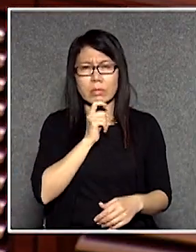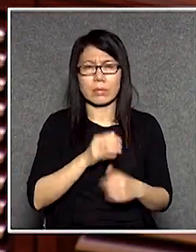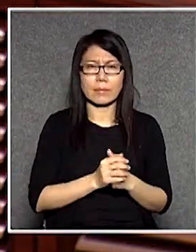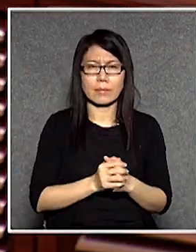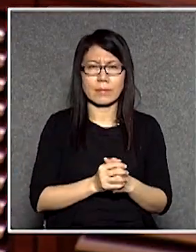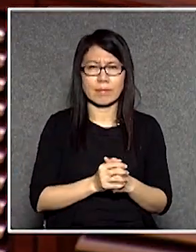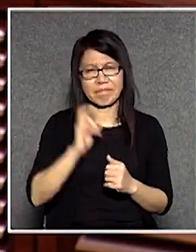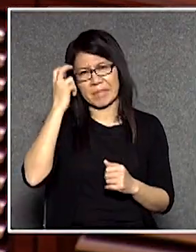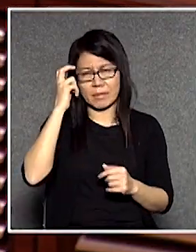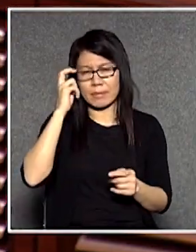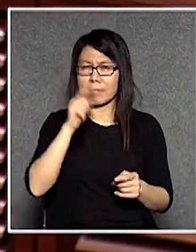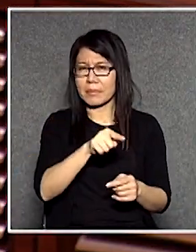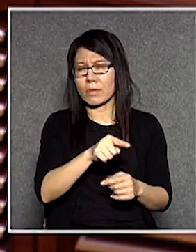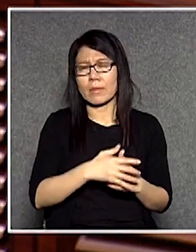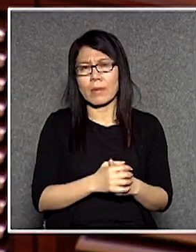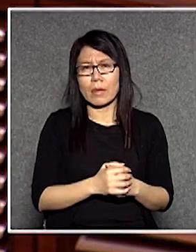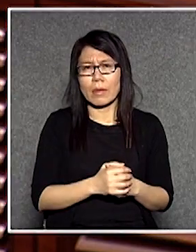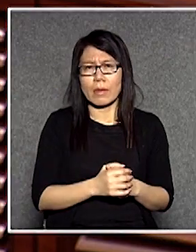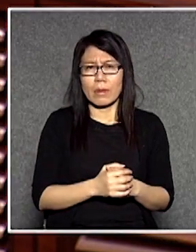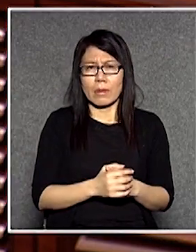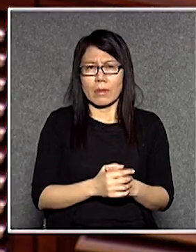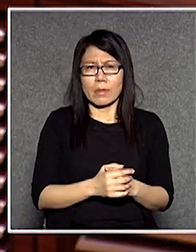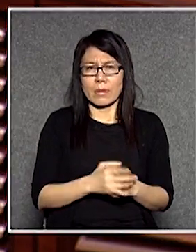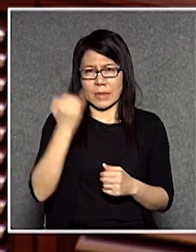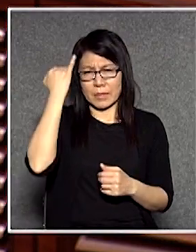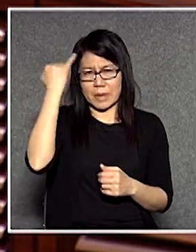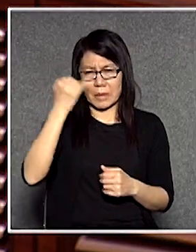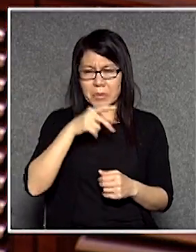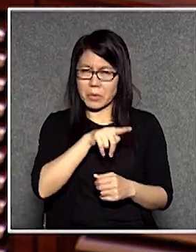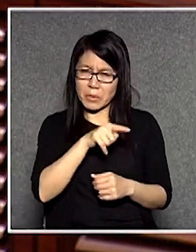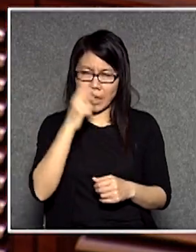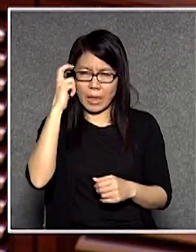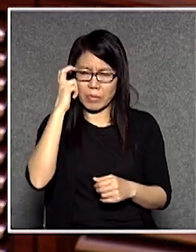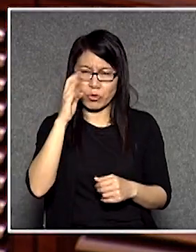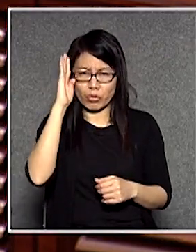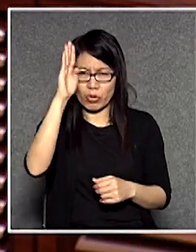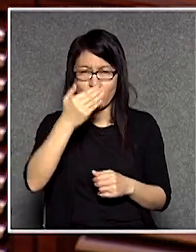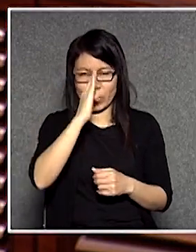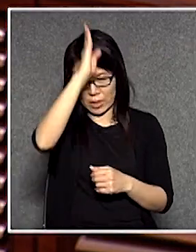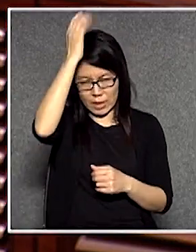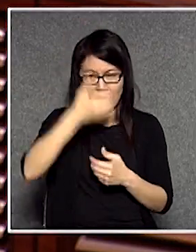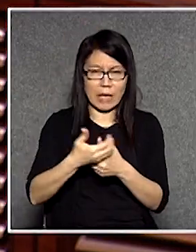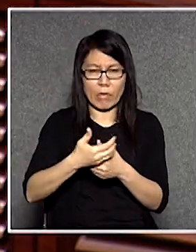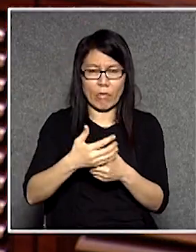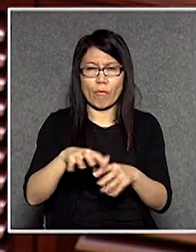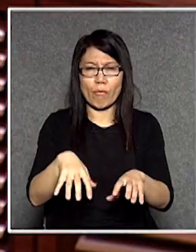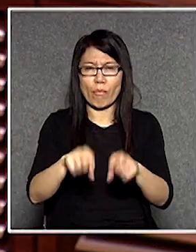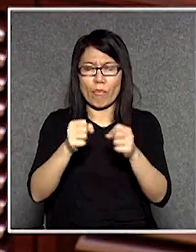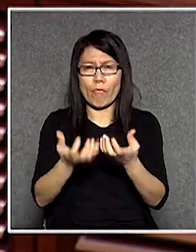我想他呢，不知道他是否想呢，以後救火工作就由他包